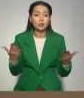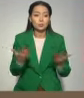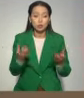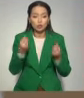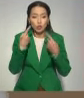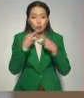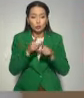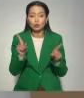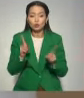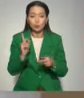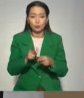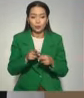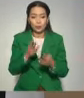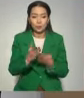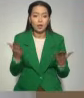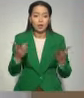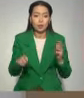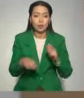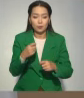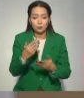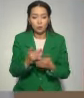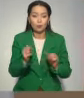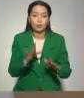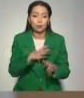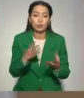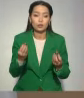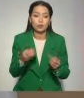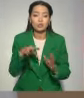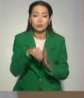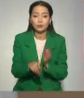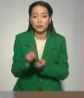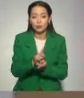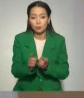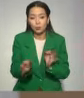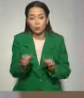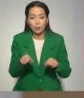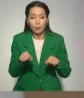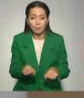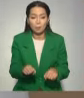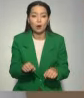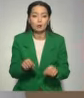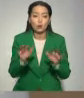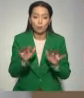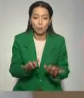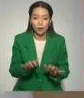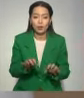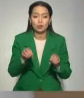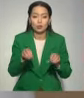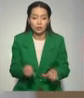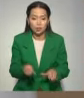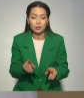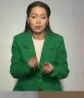механизмы мешает какие есть нарушения возможно еще необходимо внести изменения в нормативно-правовую базу и решение